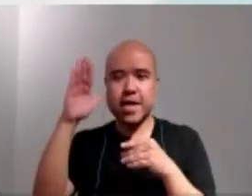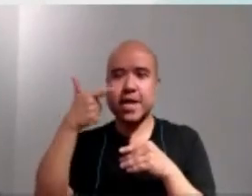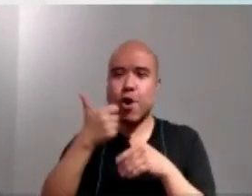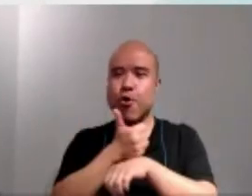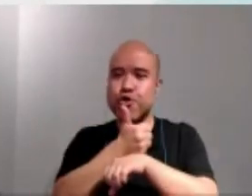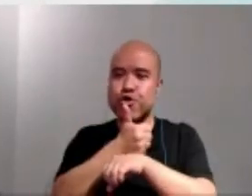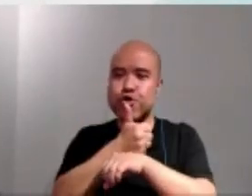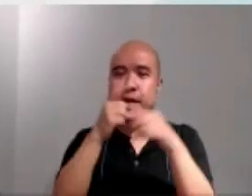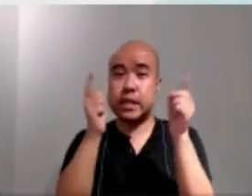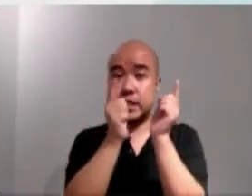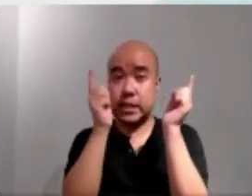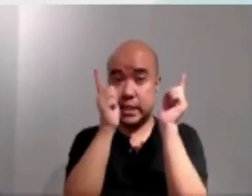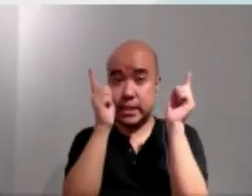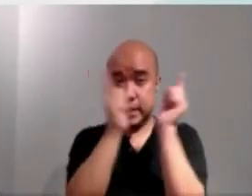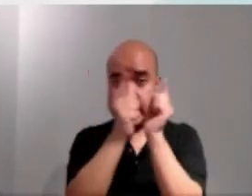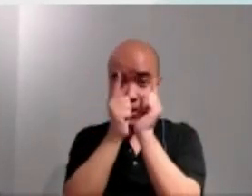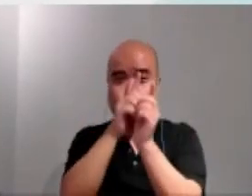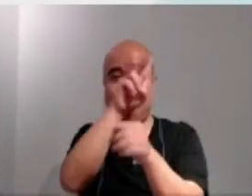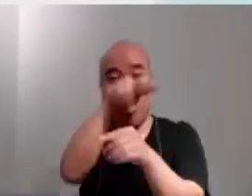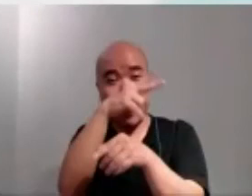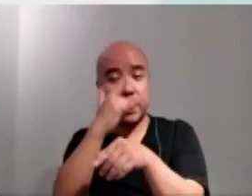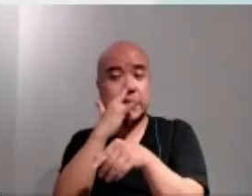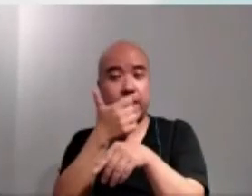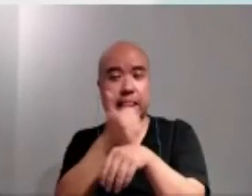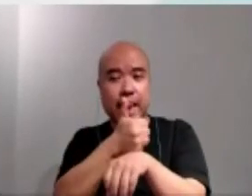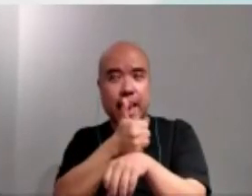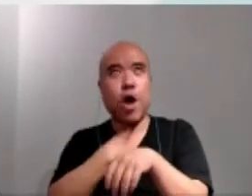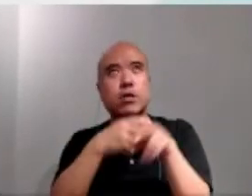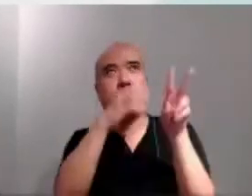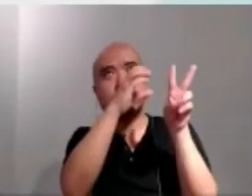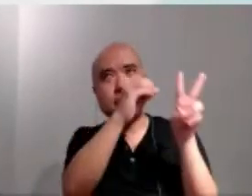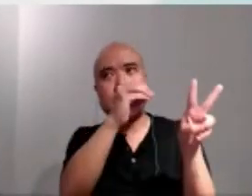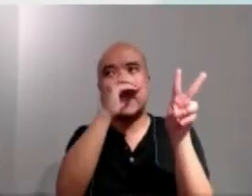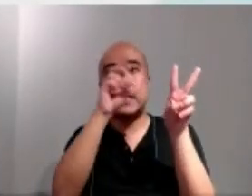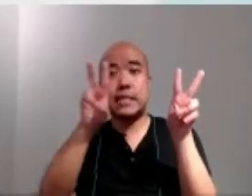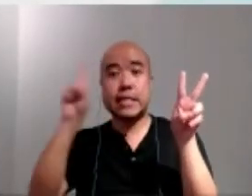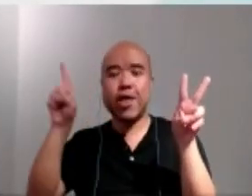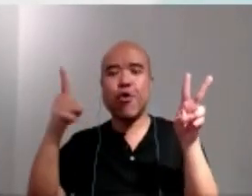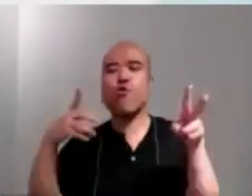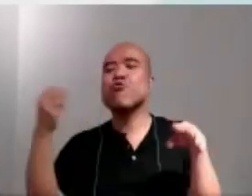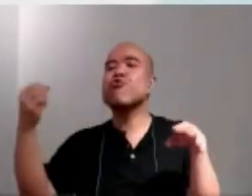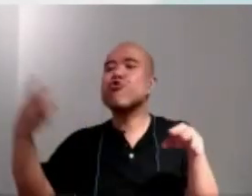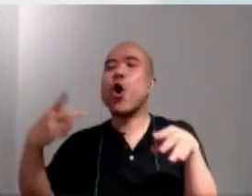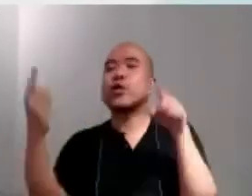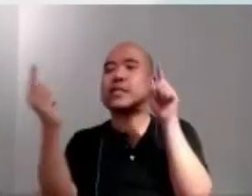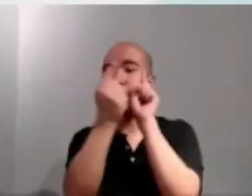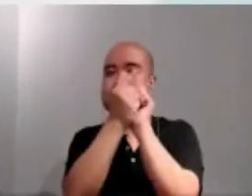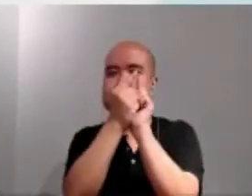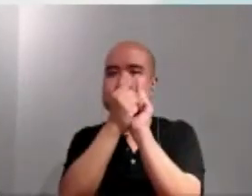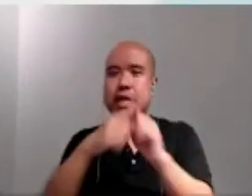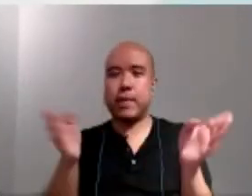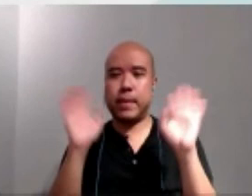見唔同嘅機遇。希望期待喺2021年繼續同大家見面，下年見，拜拜。